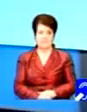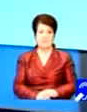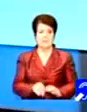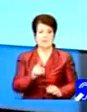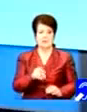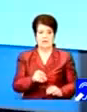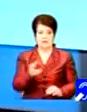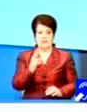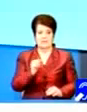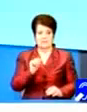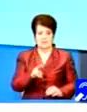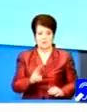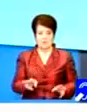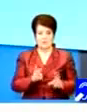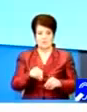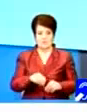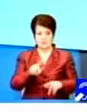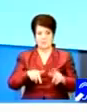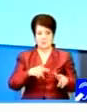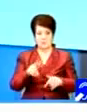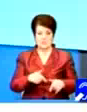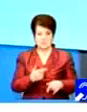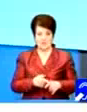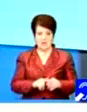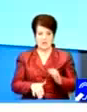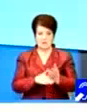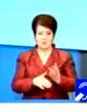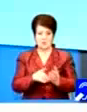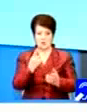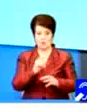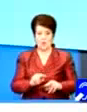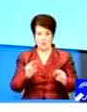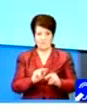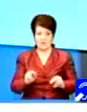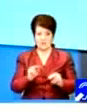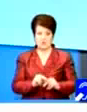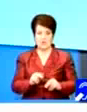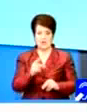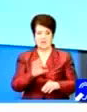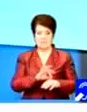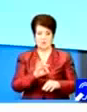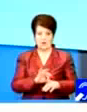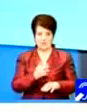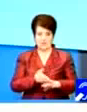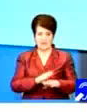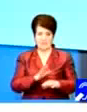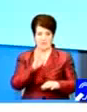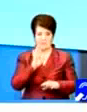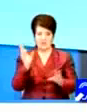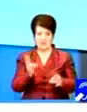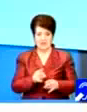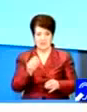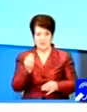Elevii și dascălii unui liceu din Chișinău s-au mobilizat pentru a veni în ajutorul unei profesoare care luptă cu o boală cumplită. Femeia are nevoie